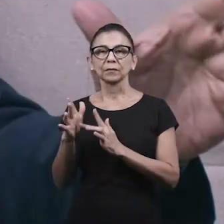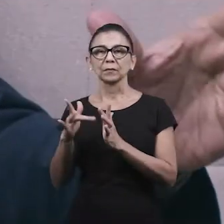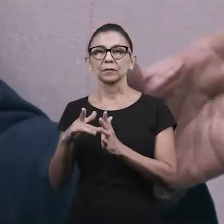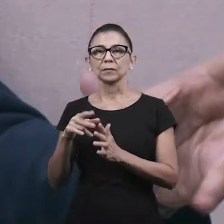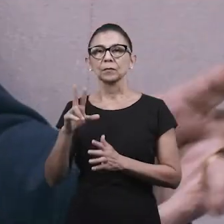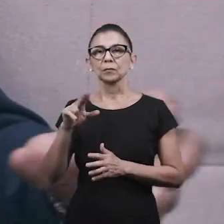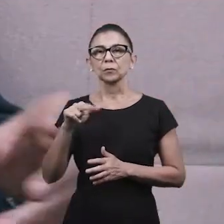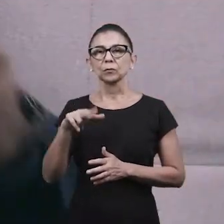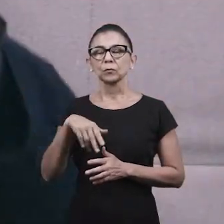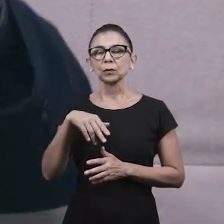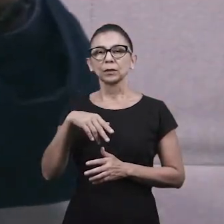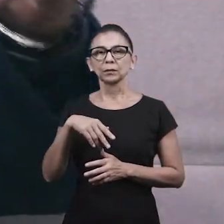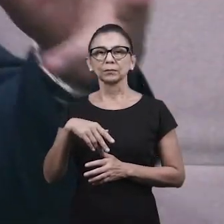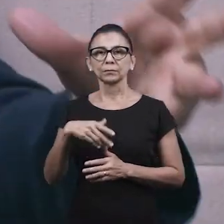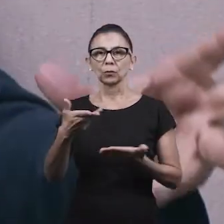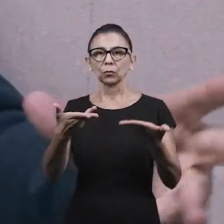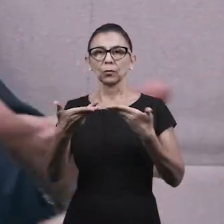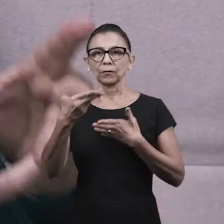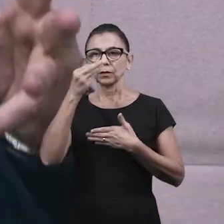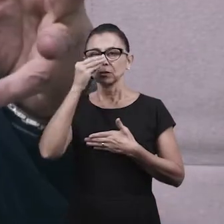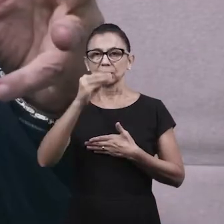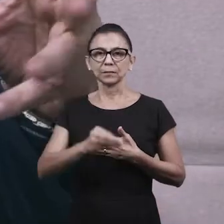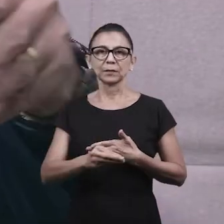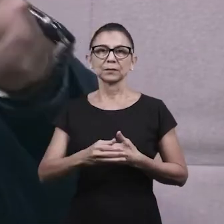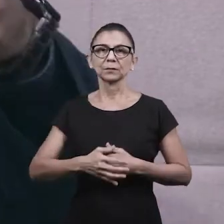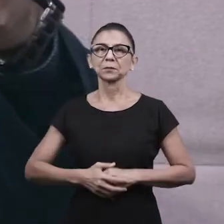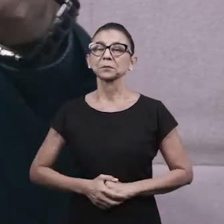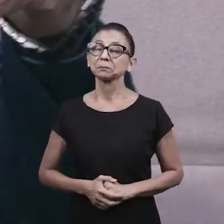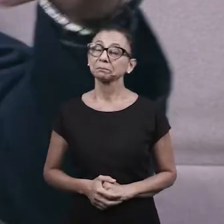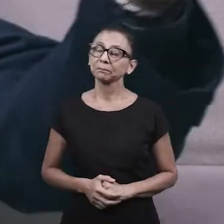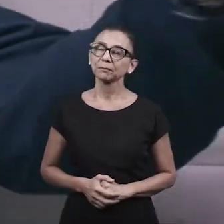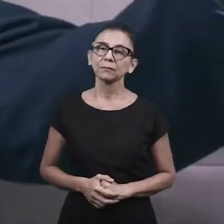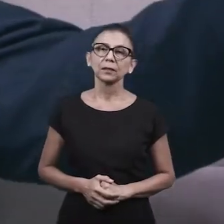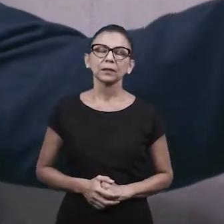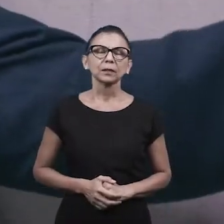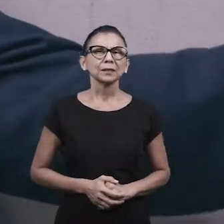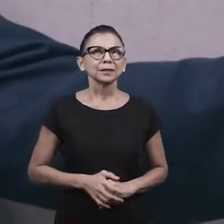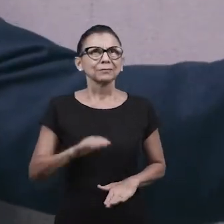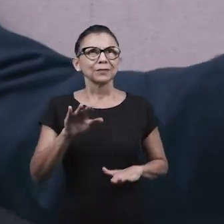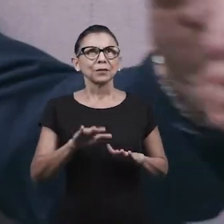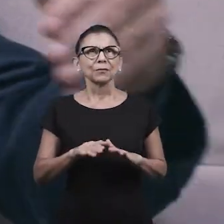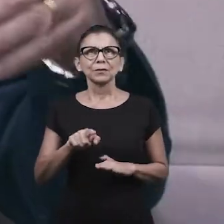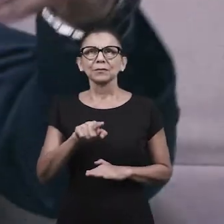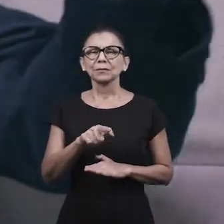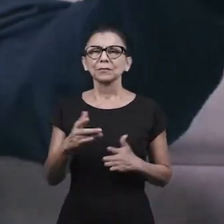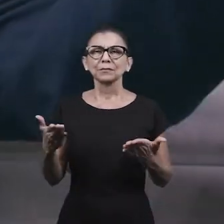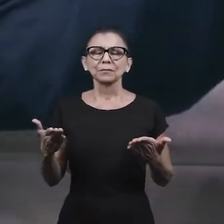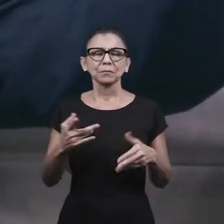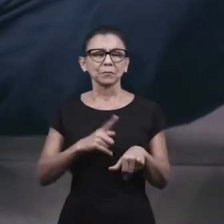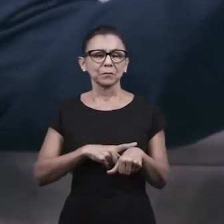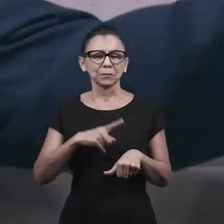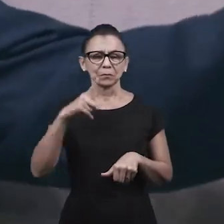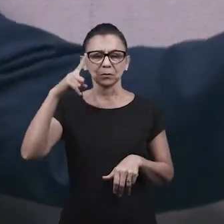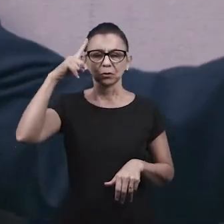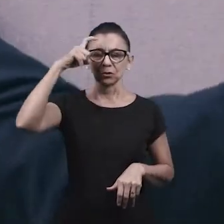votre vie passe un moment de ténèbres. Parce que la journée